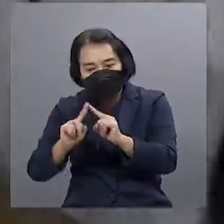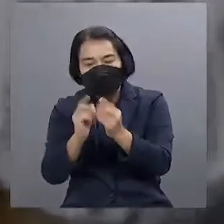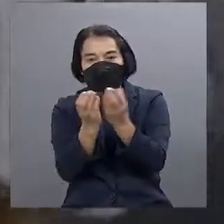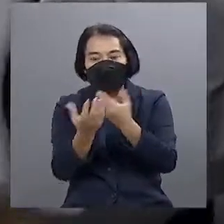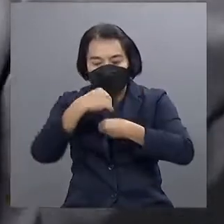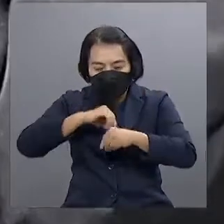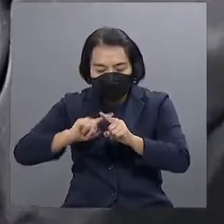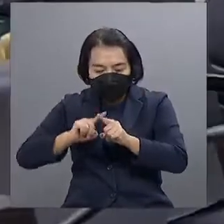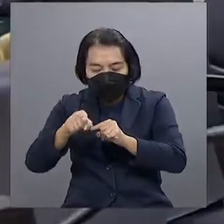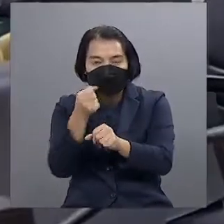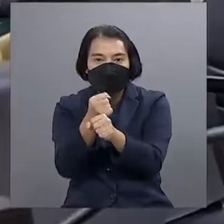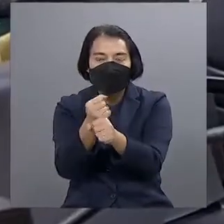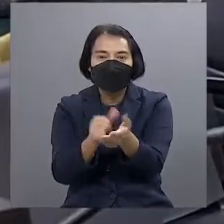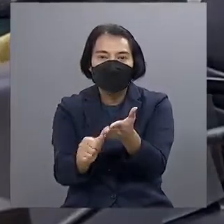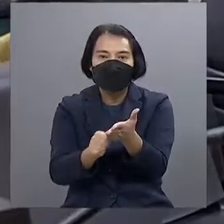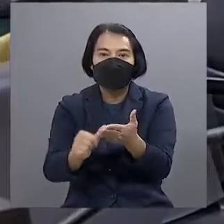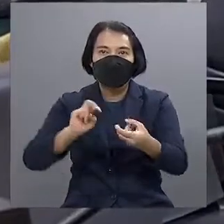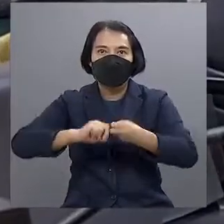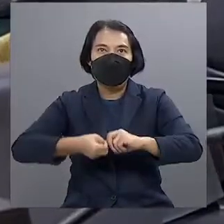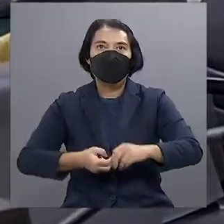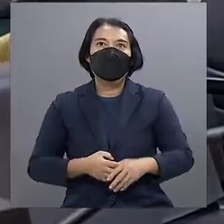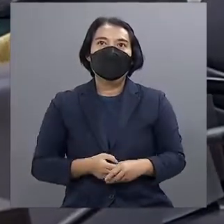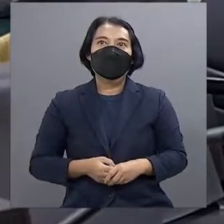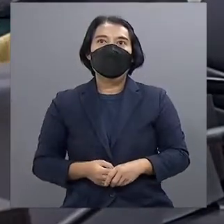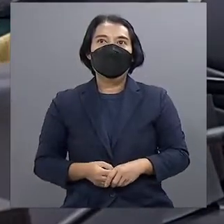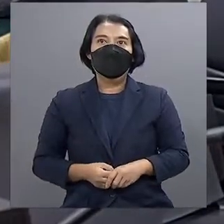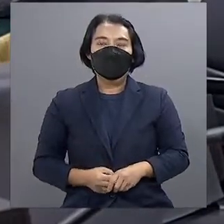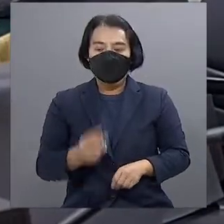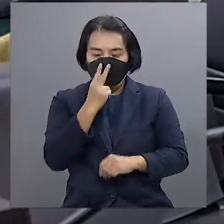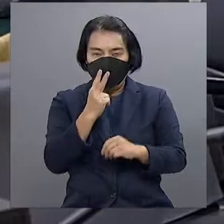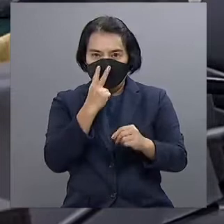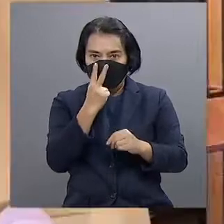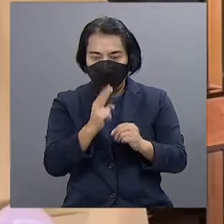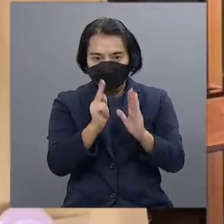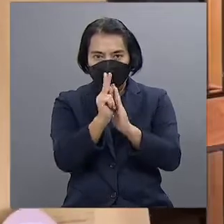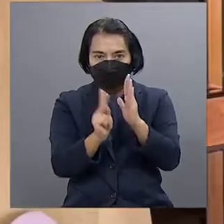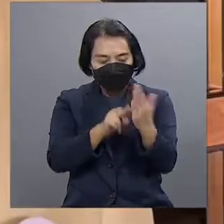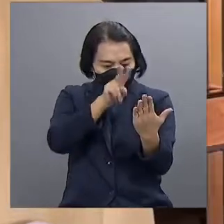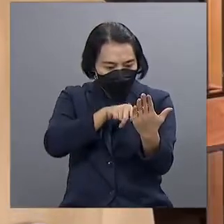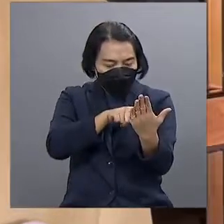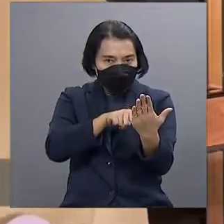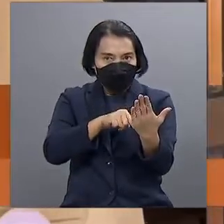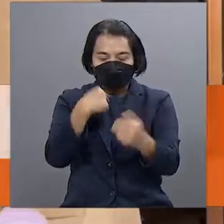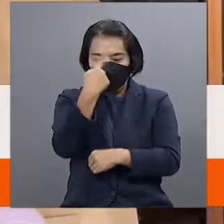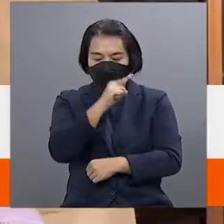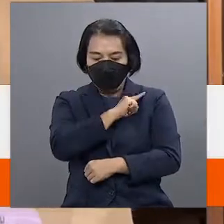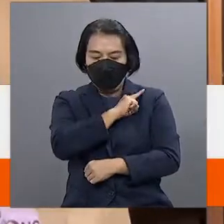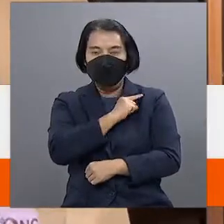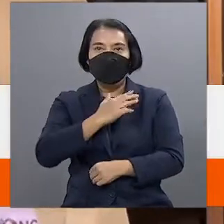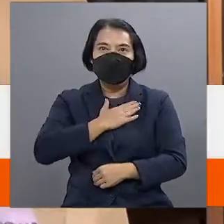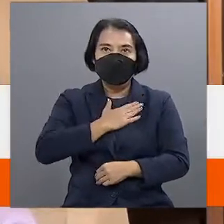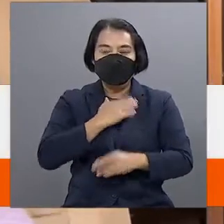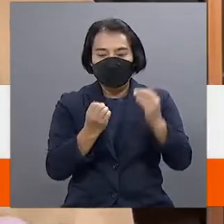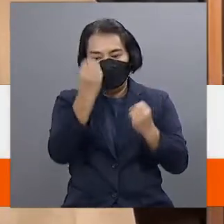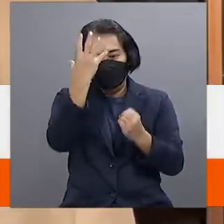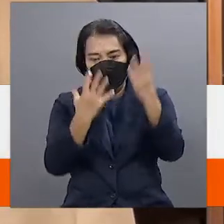ดำเนินการแก้ปัญหาเราต้องดูข้อกฎหมายความเป็นหลักก่อนครับว่ามันอยู่ในพื้นที่ของรายรับผิดชอบมาไม่ว่าจะเป็นของกลุ่มหรือจานก็ดีกว่าไม่พอดีหรือไม่